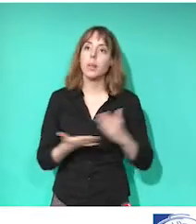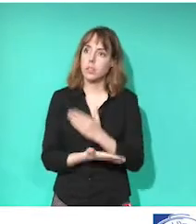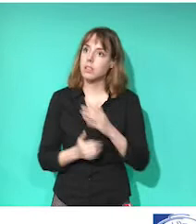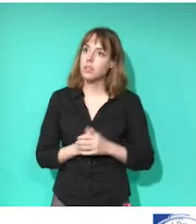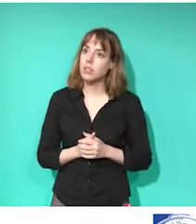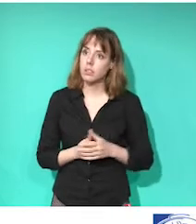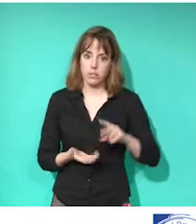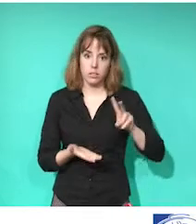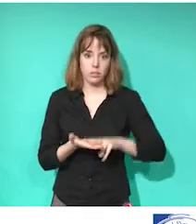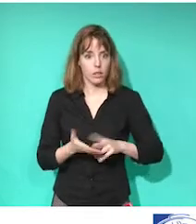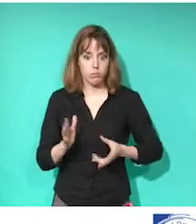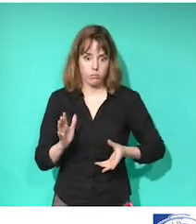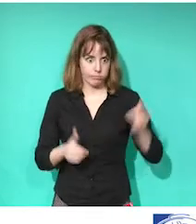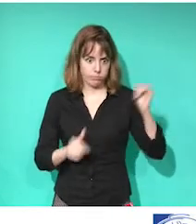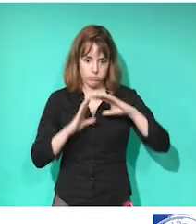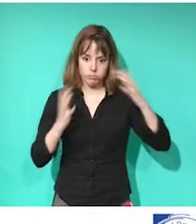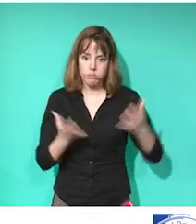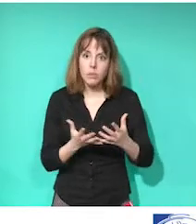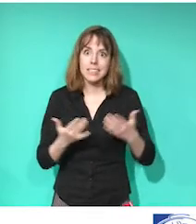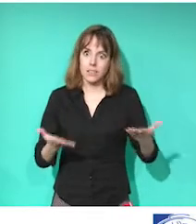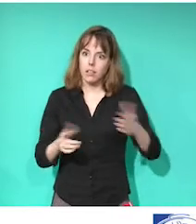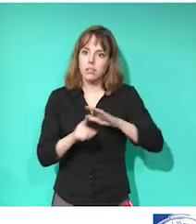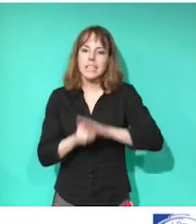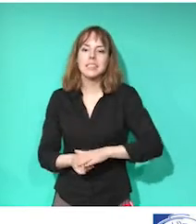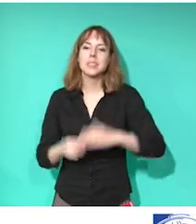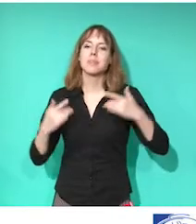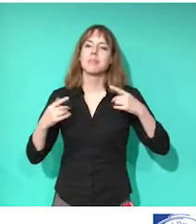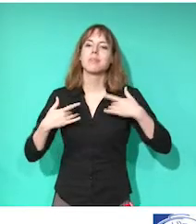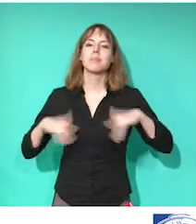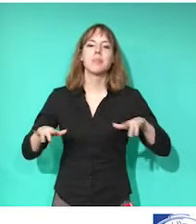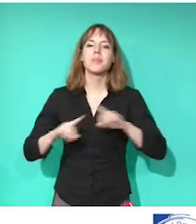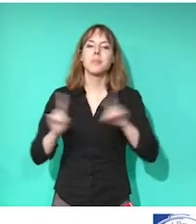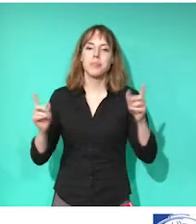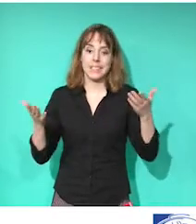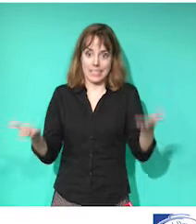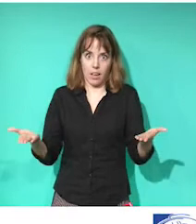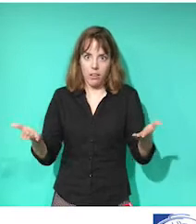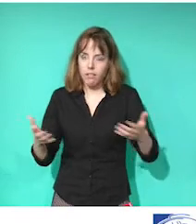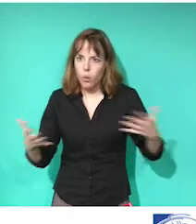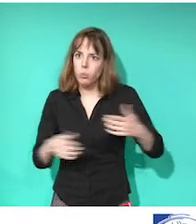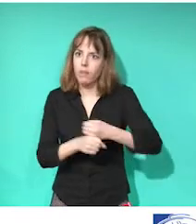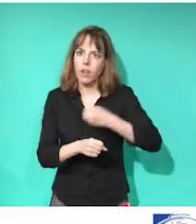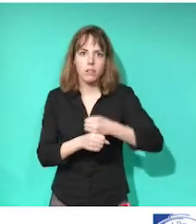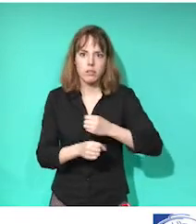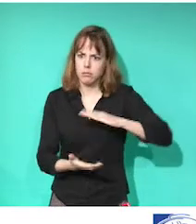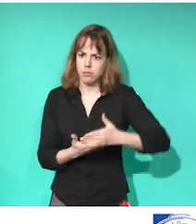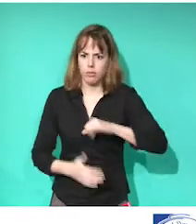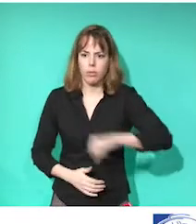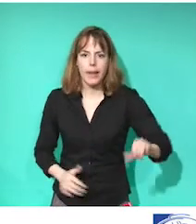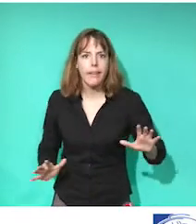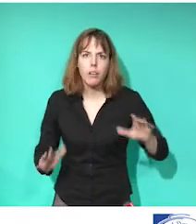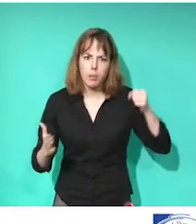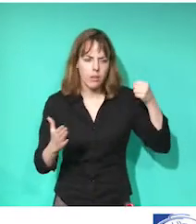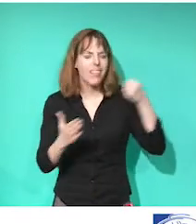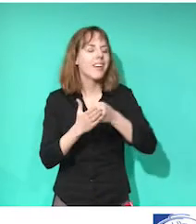terme, c'est que sexisme, c'est pas mon genre, c'est un travail de tous les jours. C'est, hélas, un travail qui ne s'arrête jamais. Enfin, peut-être qu'on en verra un jour la fin, je suis pas sûre. Enfin,